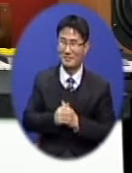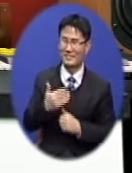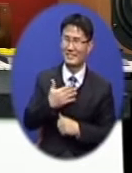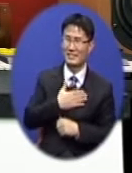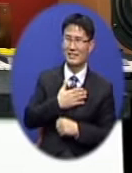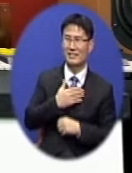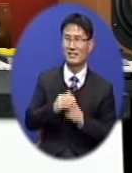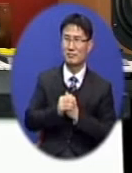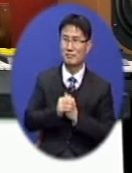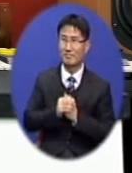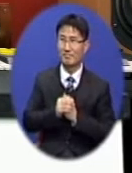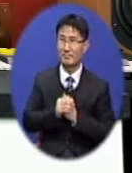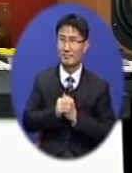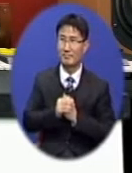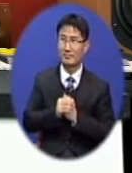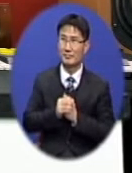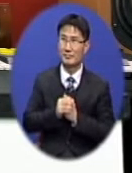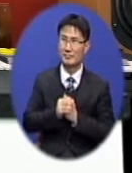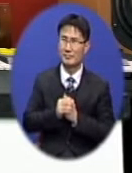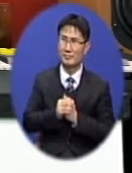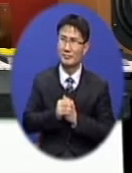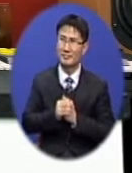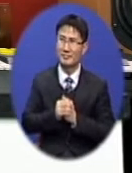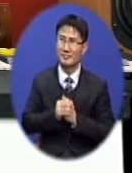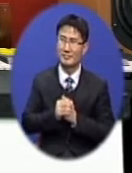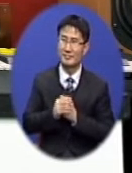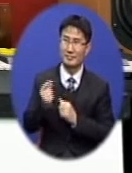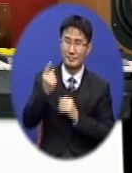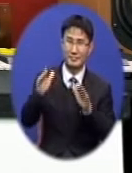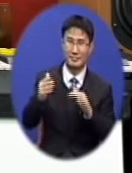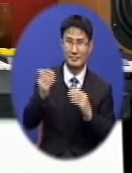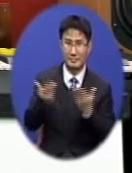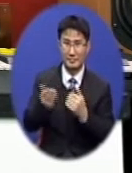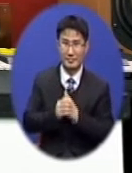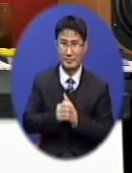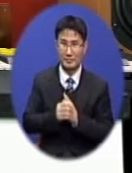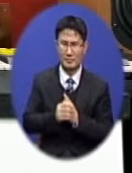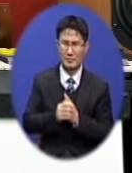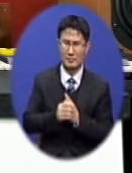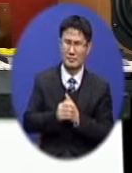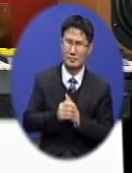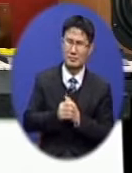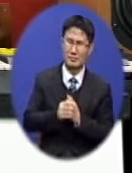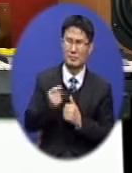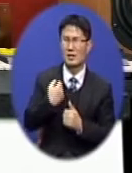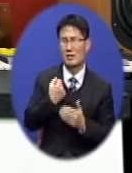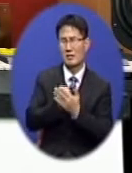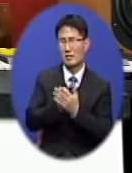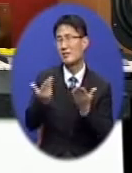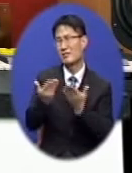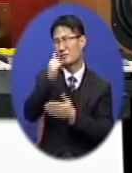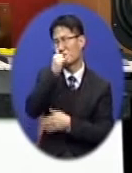제가요. 네. 아, 천사 일도 겸. 네. 그러고 또 우선 제가 피치 못할 안타까운 제 사연이